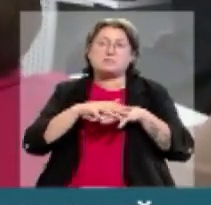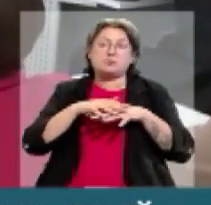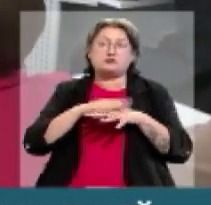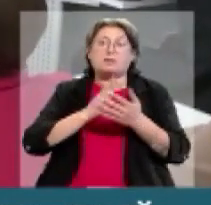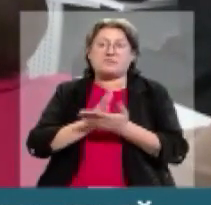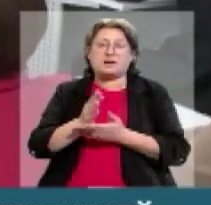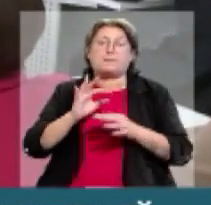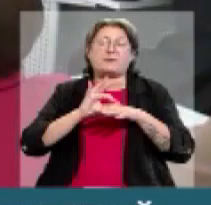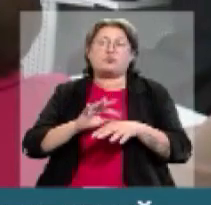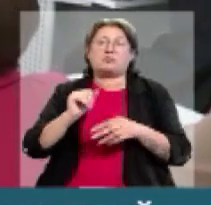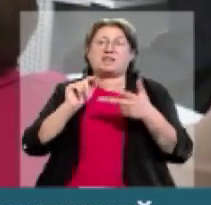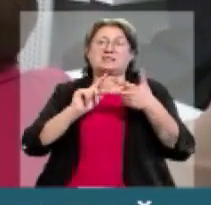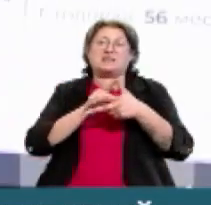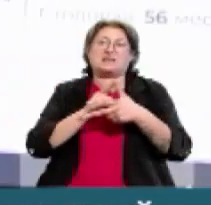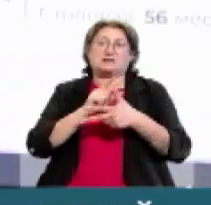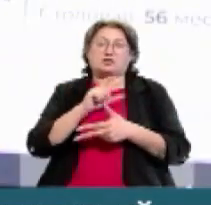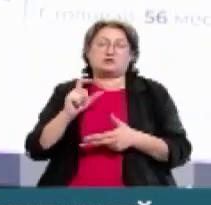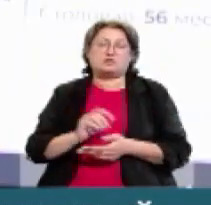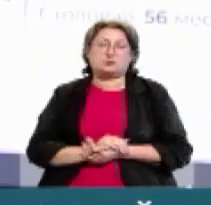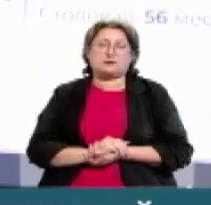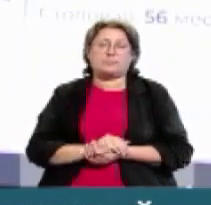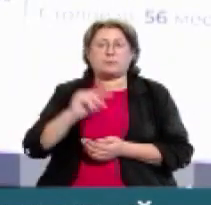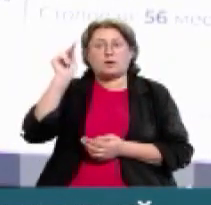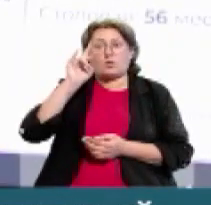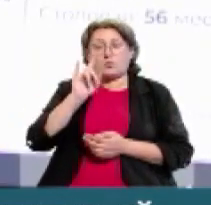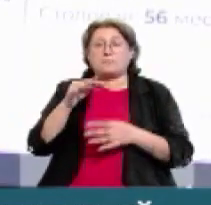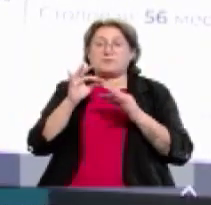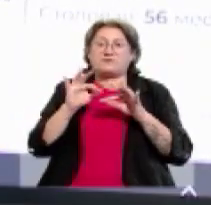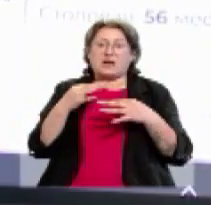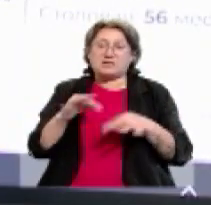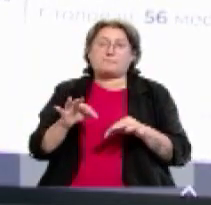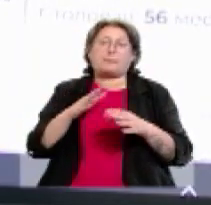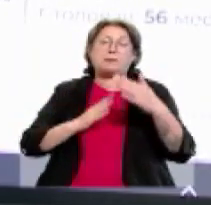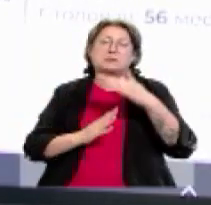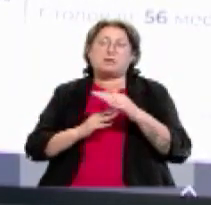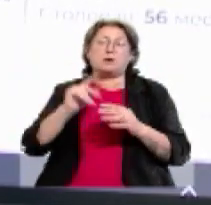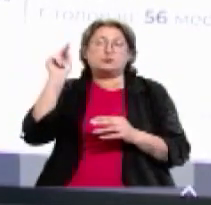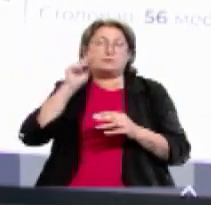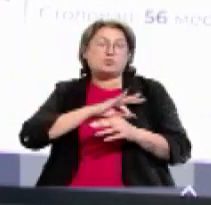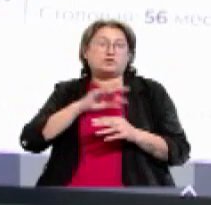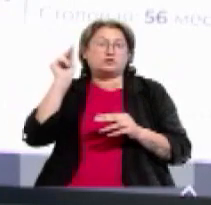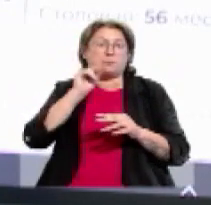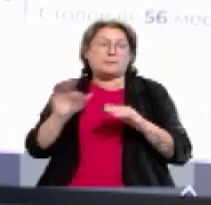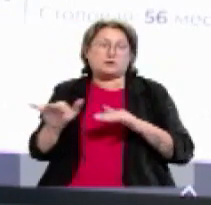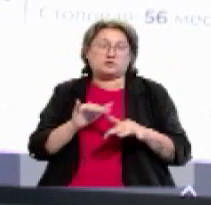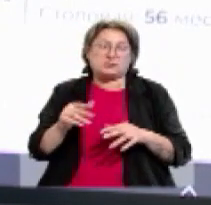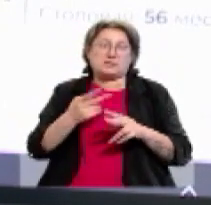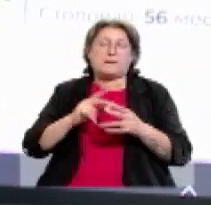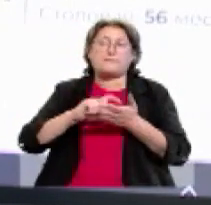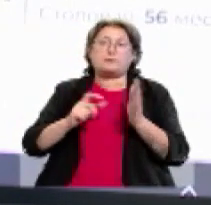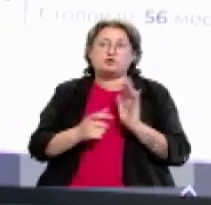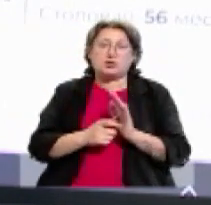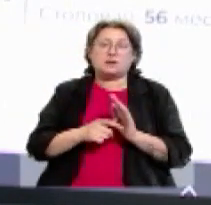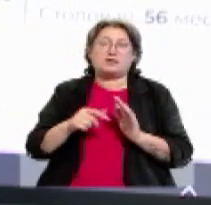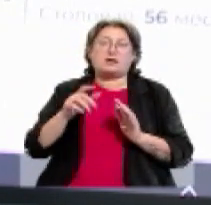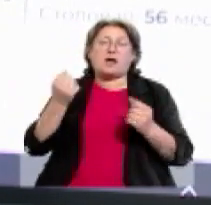физико-математическому направлению проходит на третьем. Планировка нам позволяет максимально использовать учебный процесс. Вспомогательные помещения,